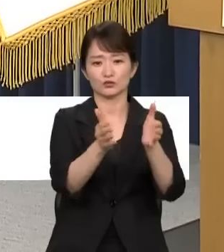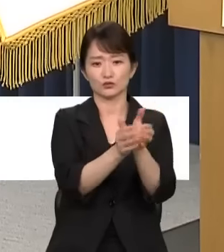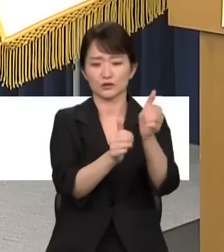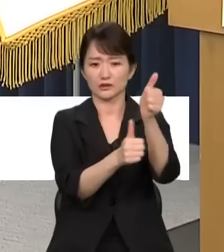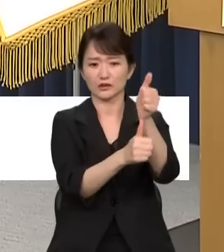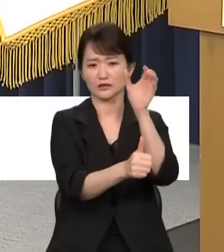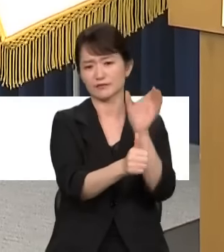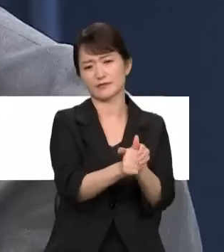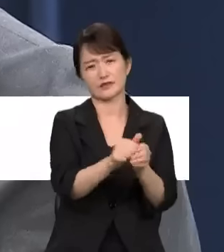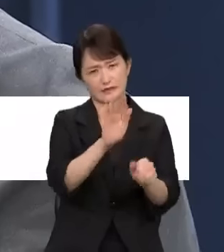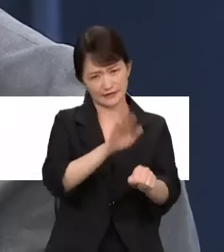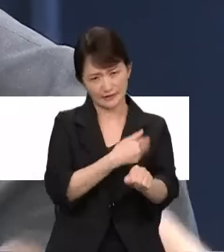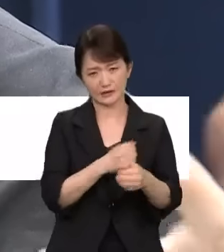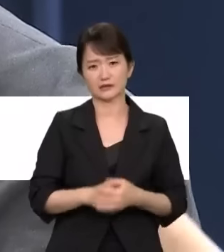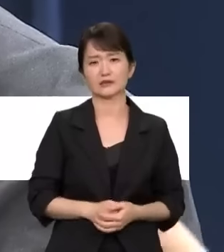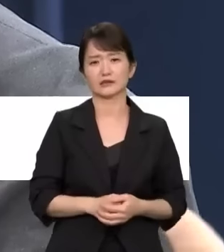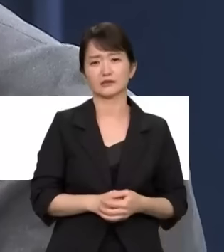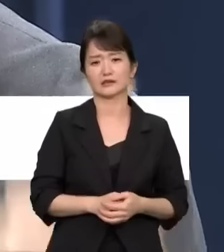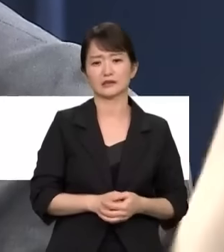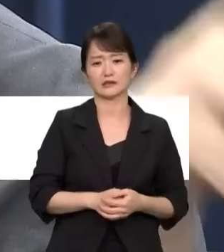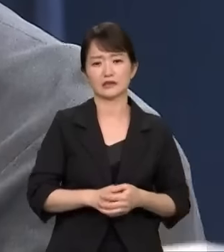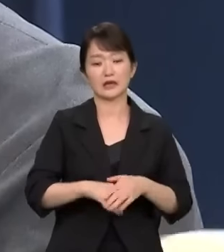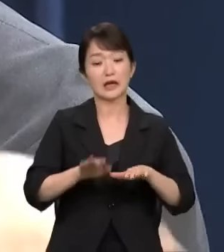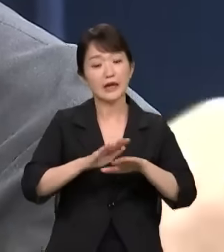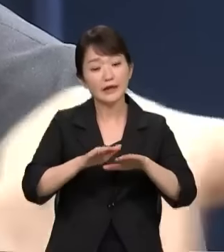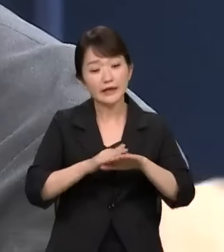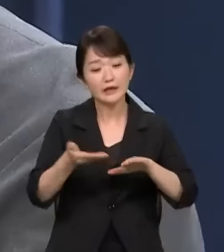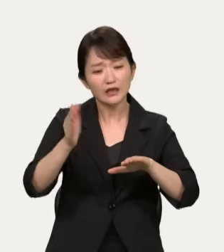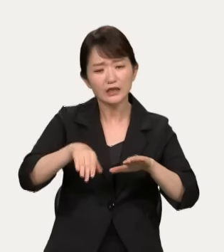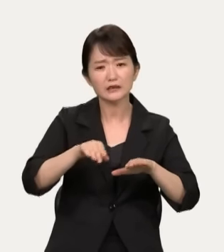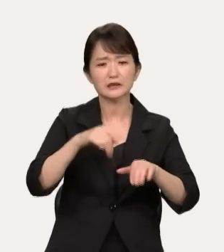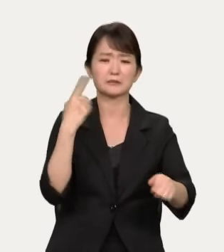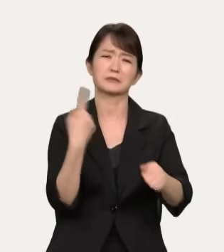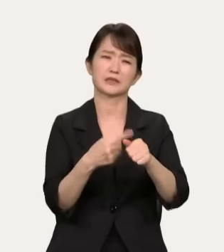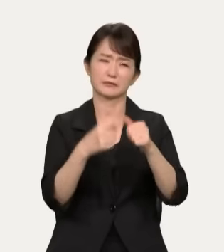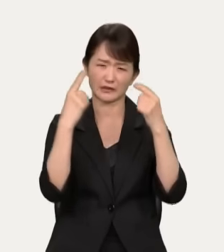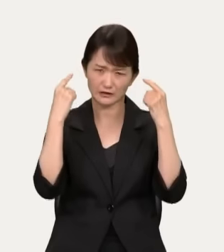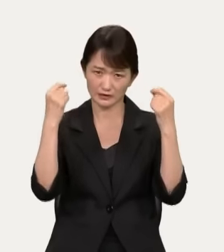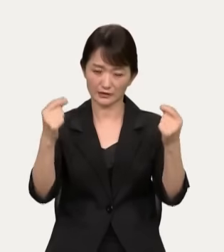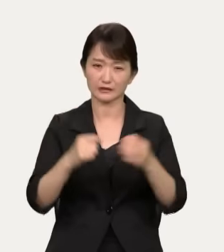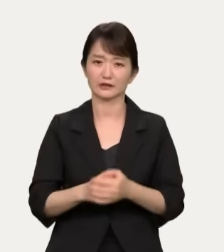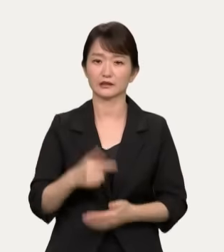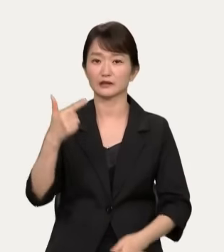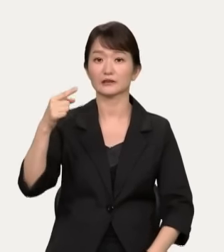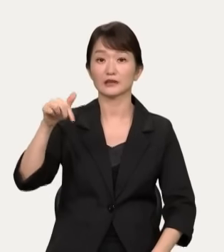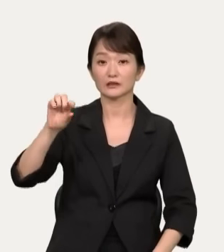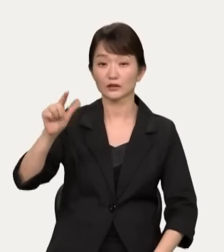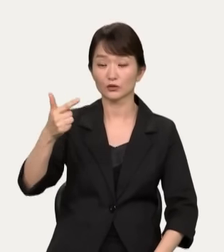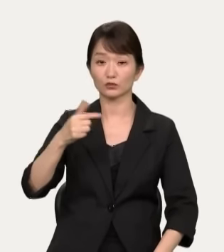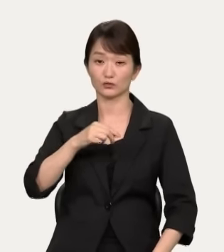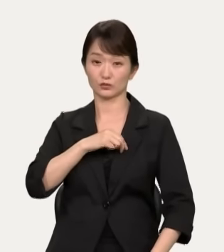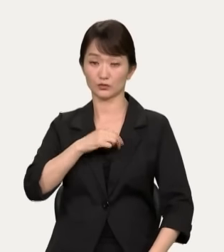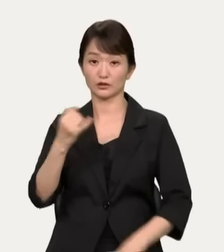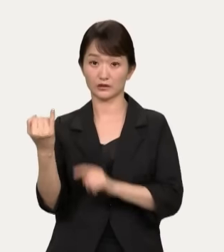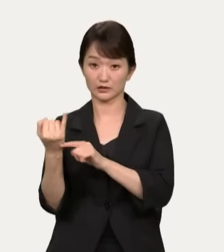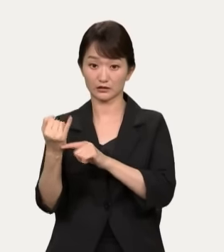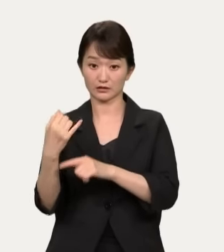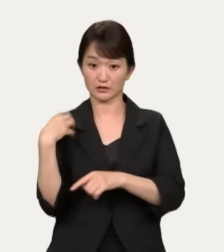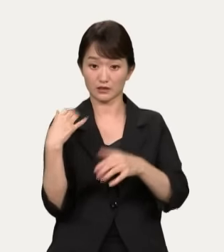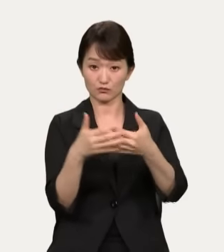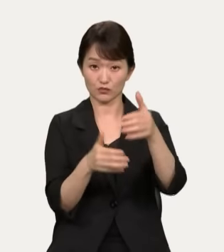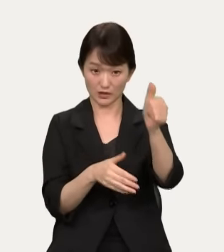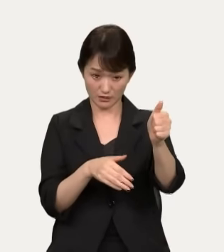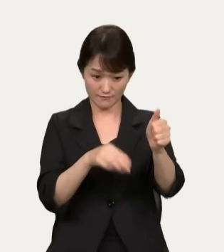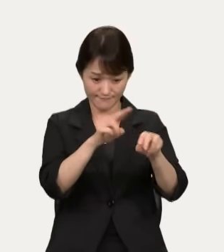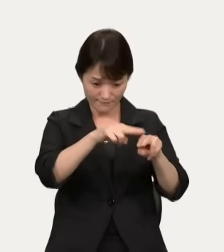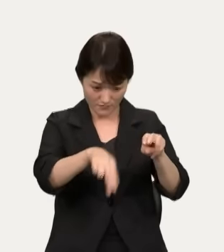박 차관이 직접 수습에 나섰지만 비판이 가라앉지 않았습니다. 나경원 의원도 책임부처의 장들은 물러나야 하지 않느냐며